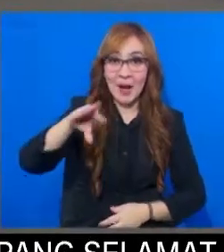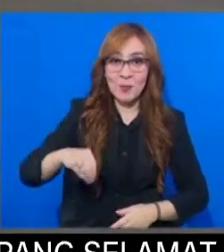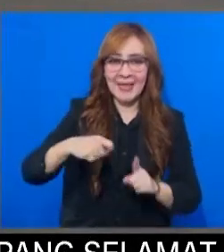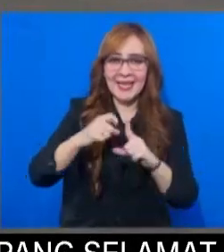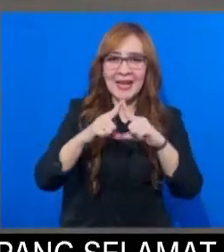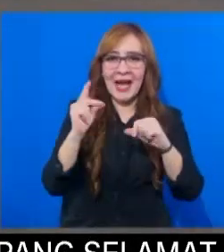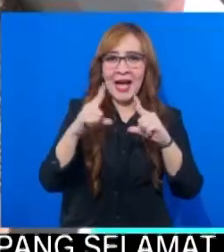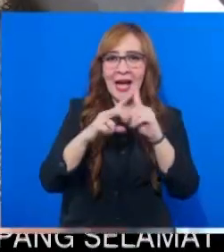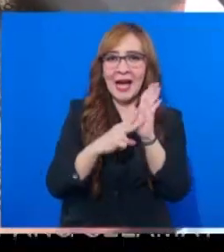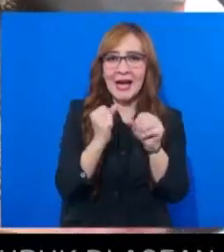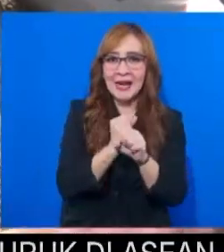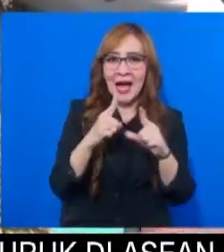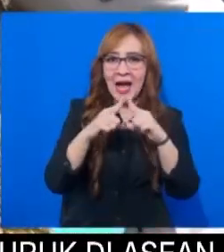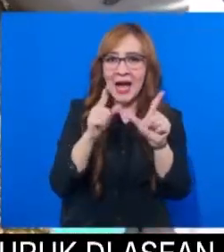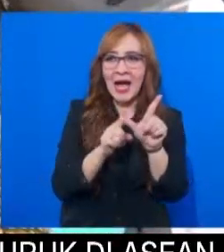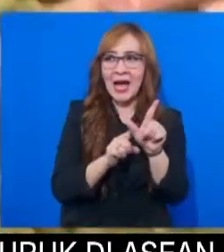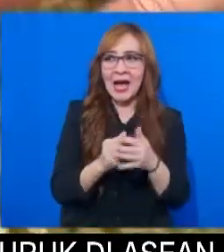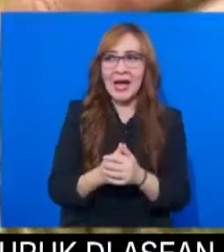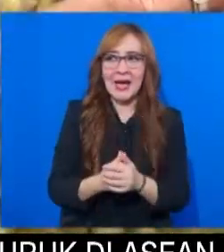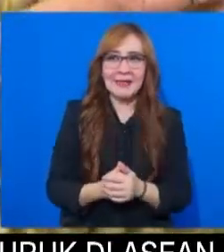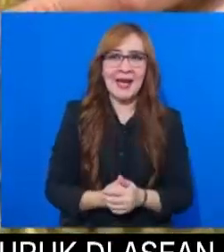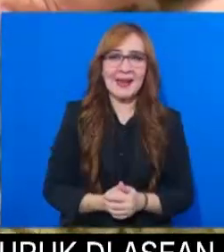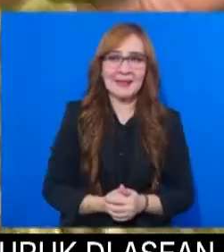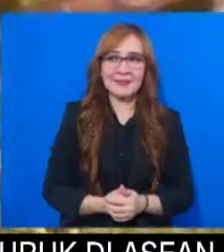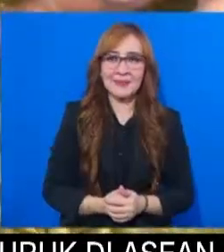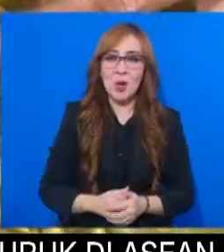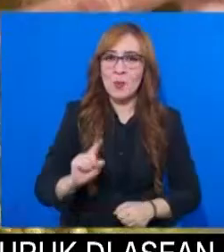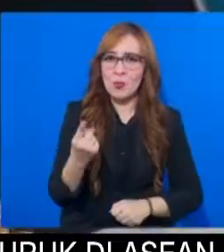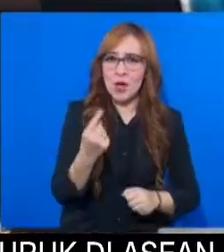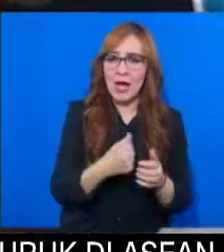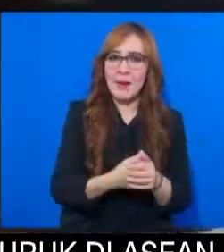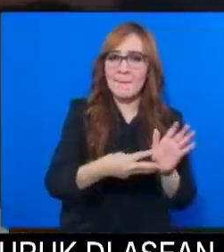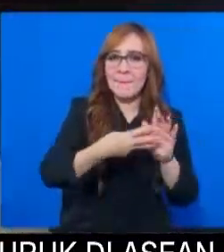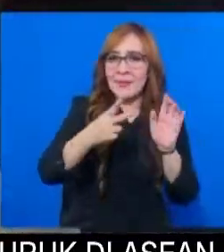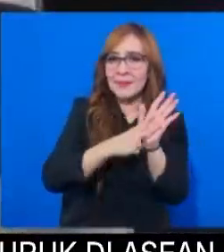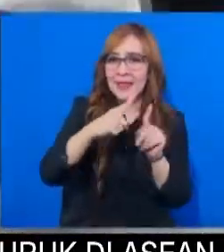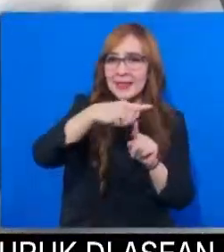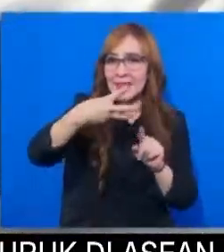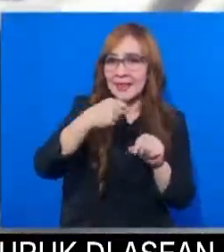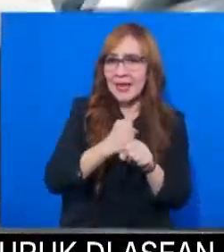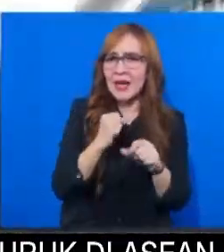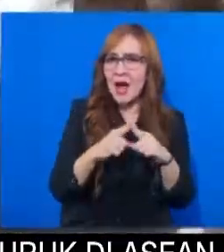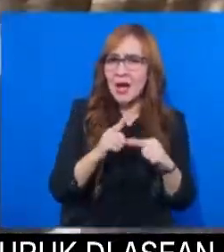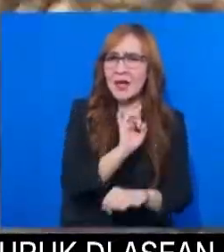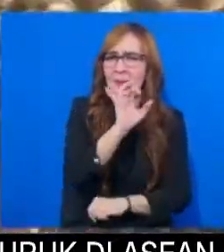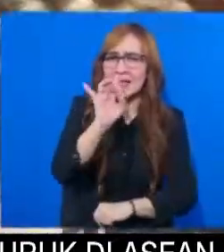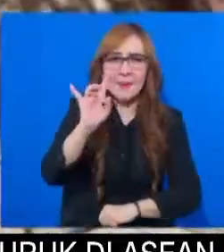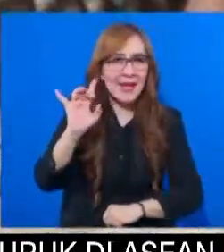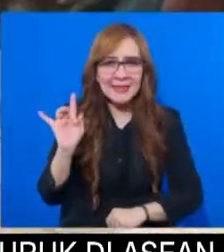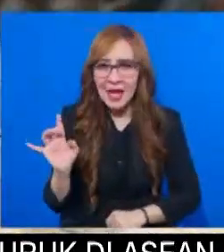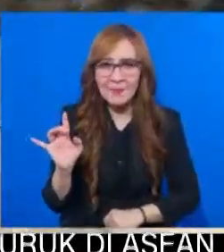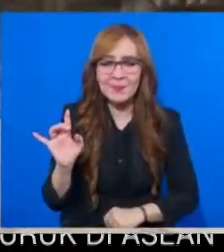Karanganyar. Mulai dari durian mentega, ketan, durian matahari hingga durian petruk dan montong ada di